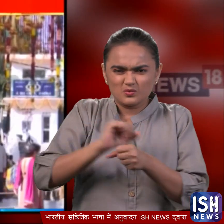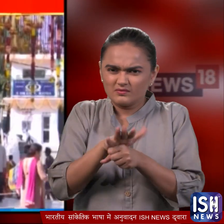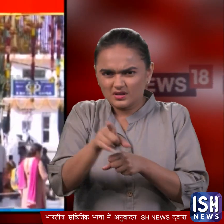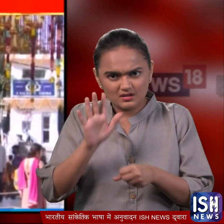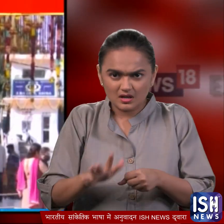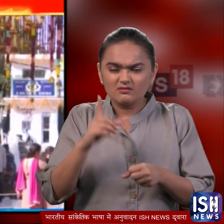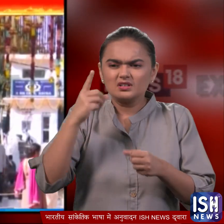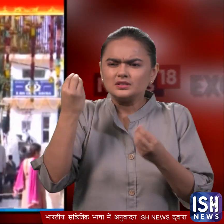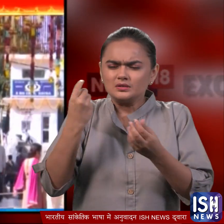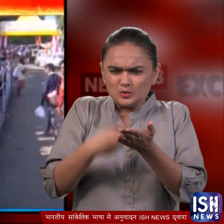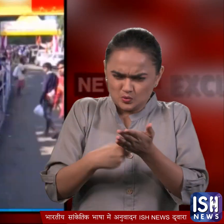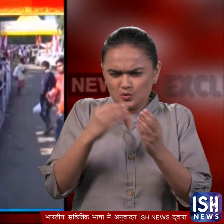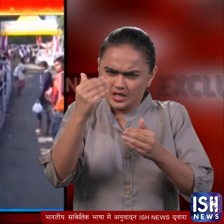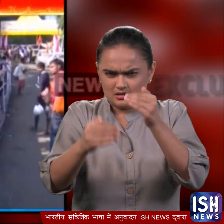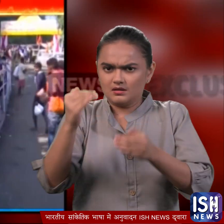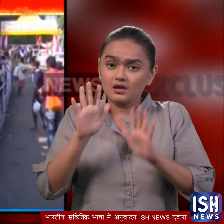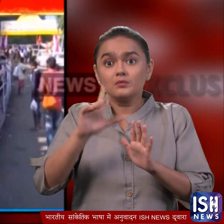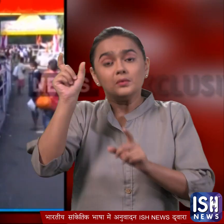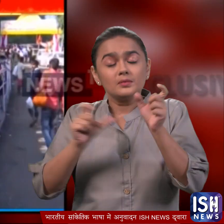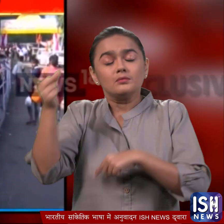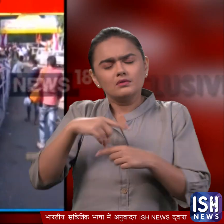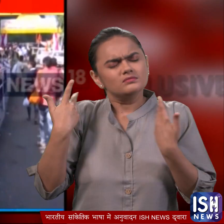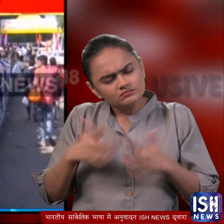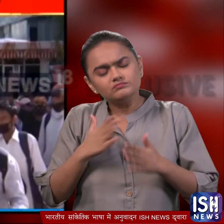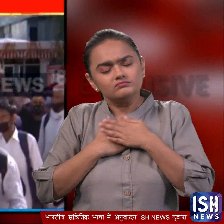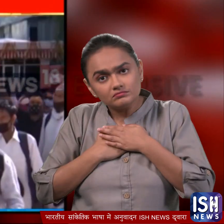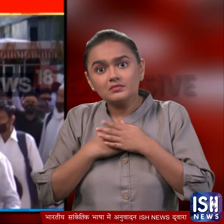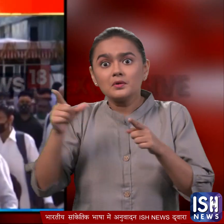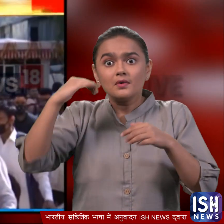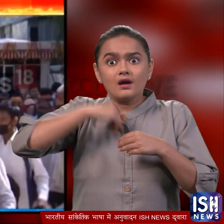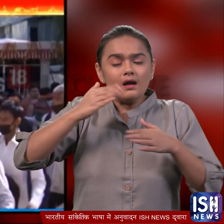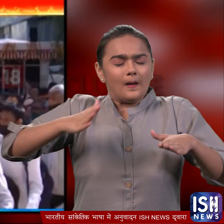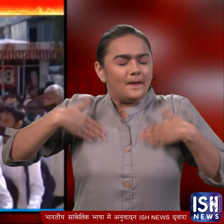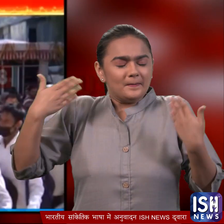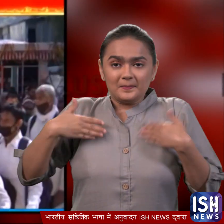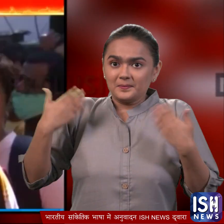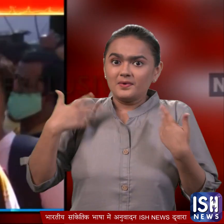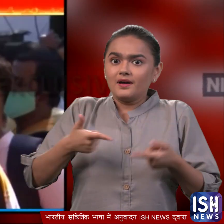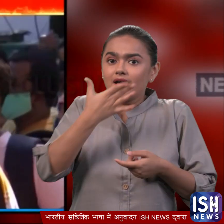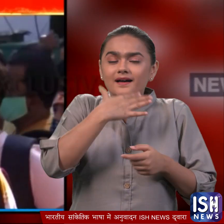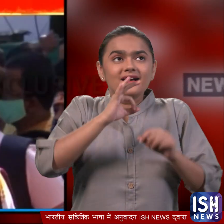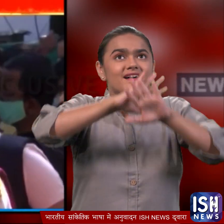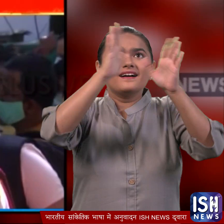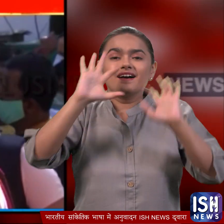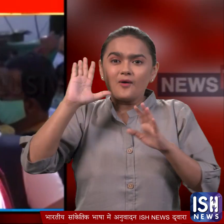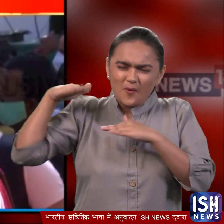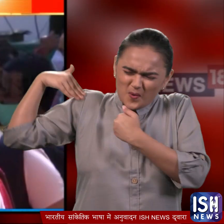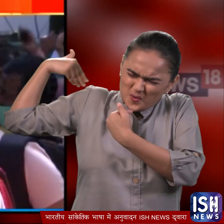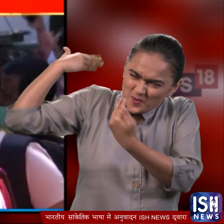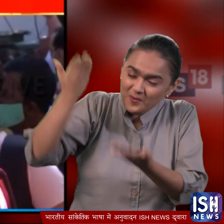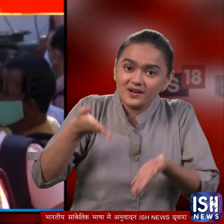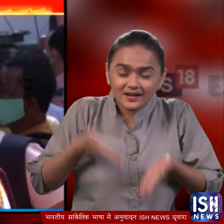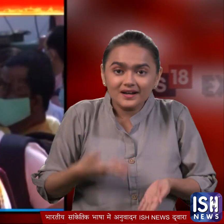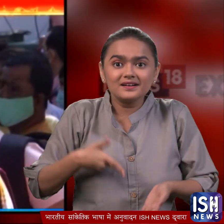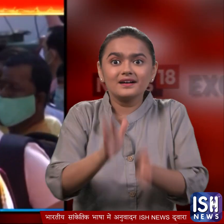महामारी की वजह से शर्तों के साथ ही सही, लेकिन माता के दर्शन करने पहुंचे भक्तों में खुशी की अलग ही लहर दौड़ी नजर आई। सुंदर वातावरण बहुत समय बाद मिला